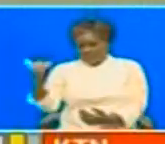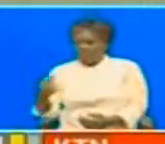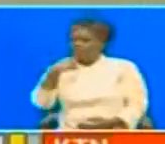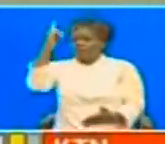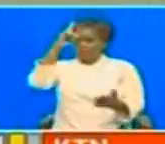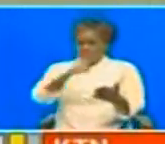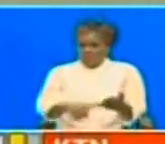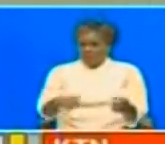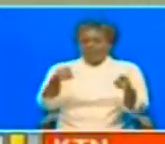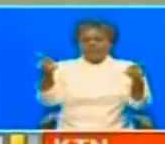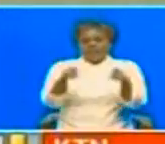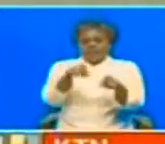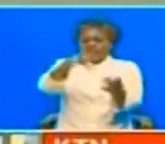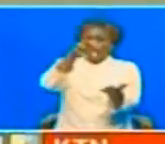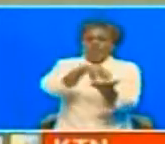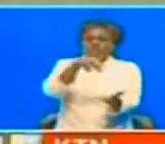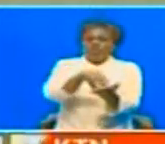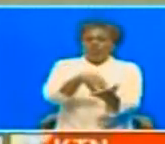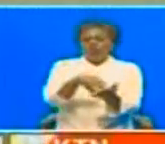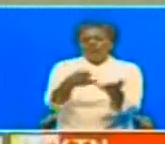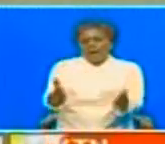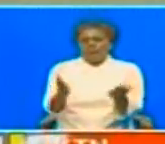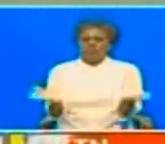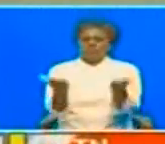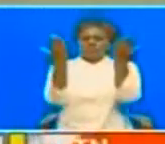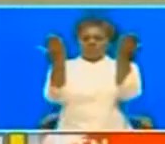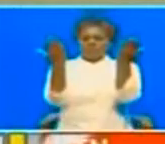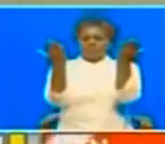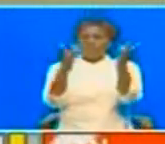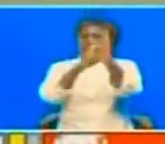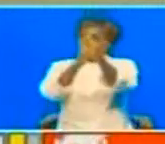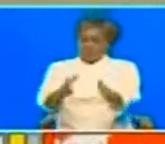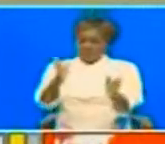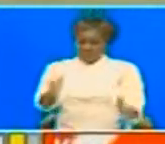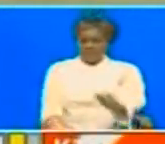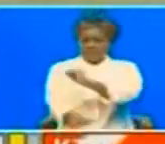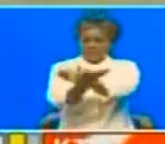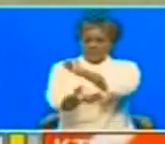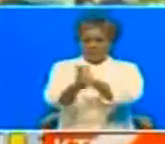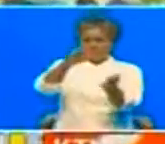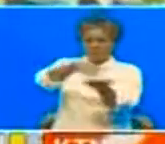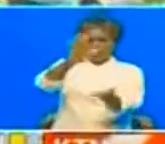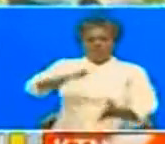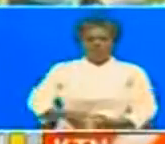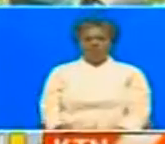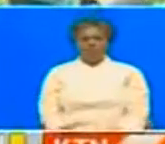kwamba hata hivyo kwamba hali ya watoto hao imeanza kuimarika. Mohamed Mahmud anatuarifu zaidi.